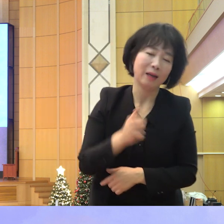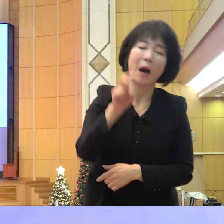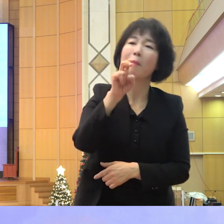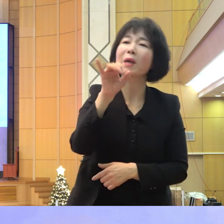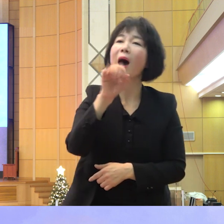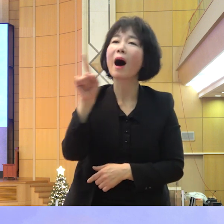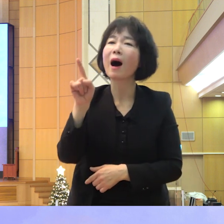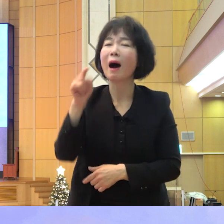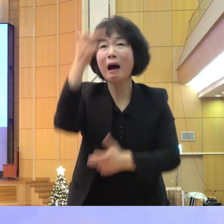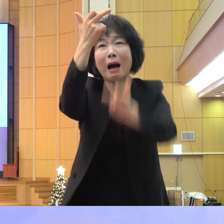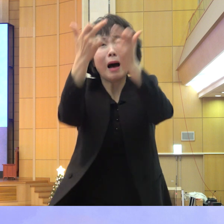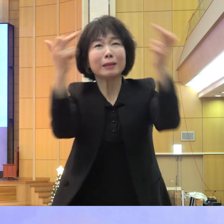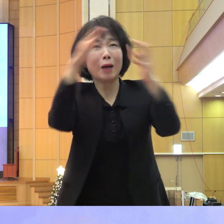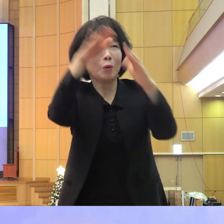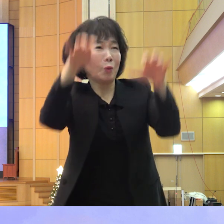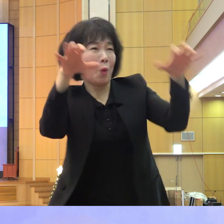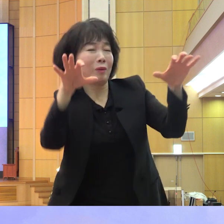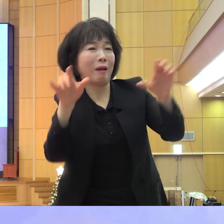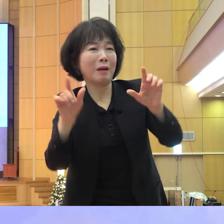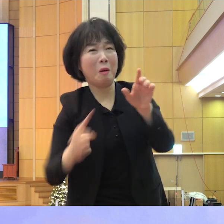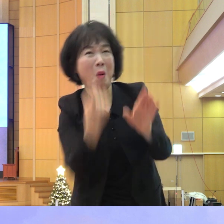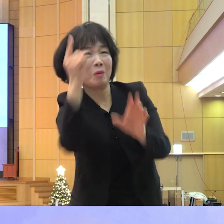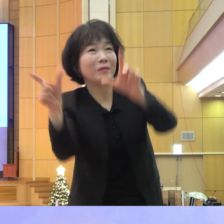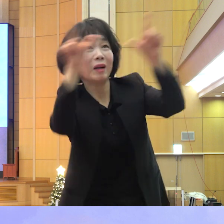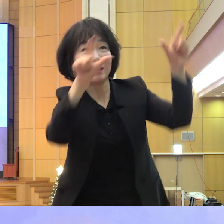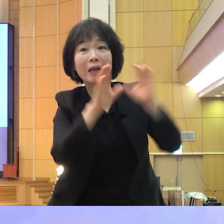그곳에 산동네 살 때에